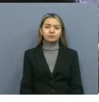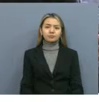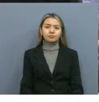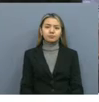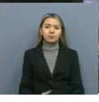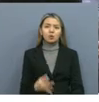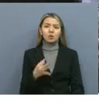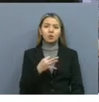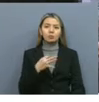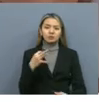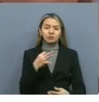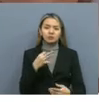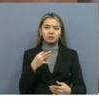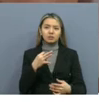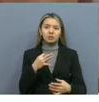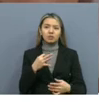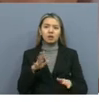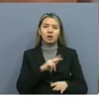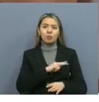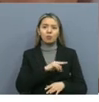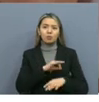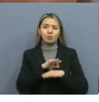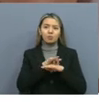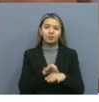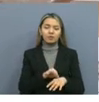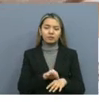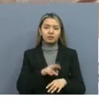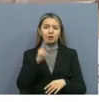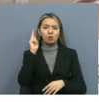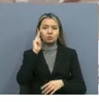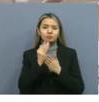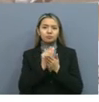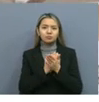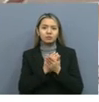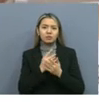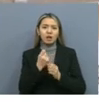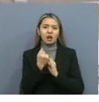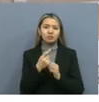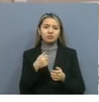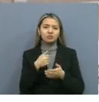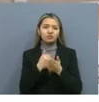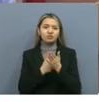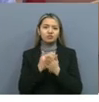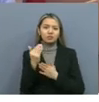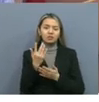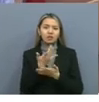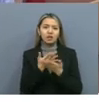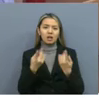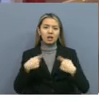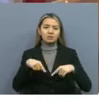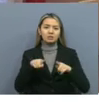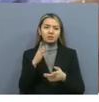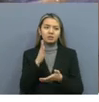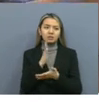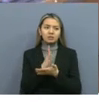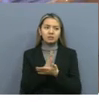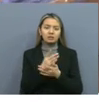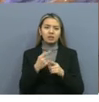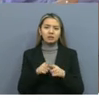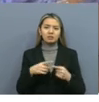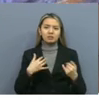Облыстық өнерпаздарында балалармен жұмыс жүргізу жөндегі оқу әдістемелік орталығында 11-ден астам шығармашылық үйірме бар. Бұл үкілі